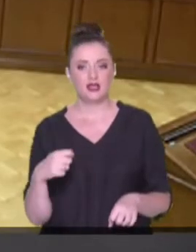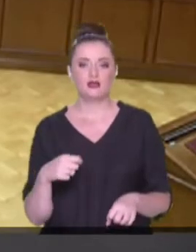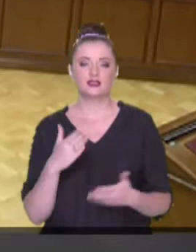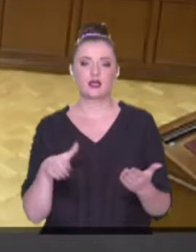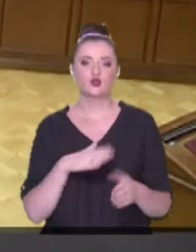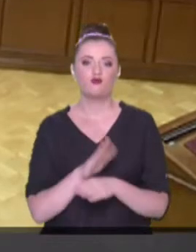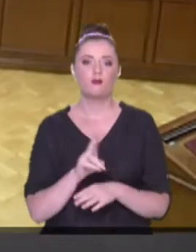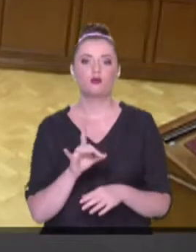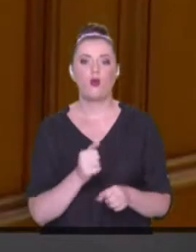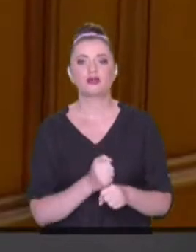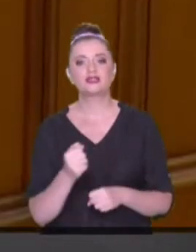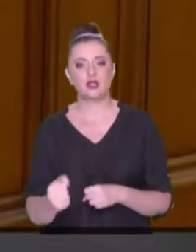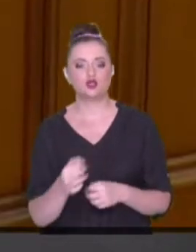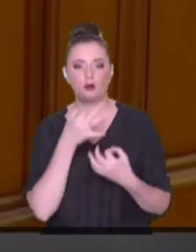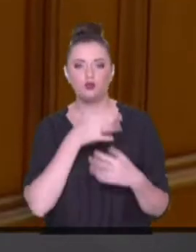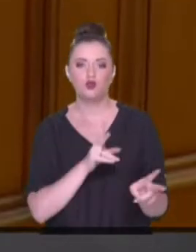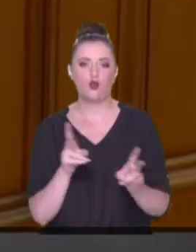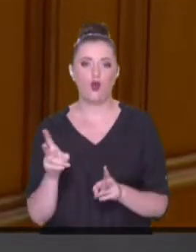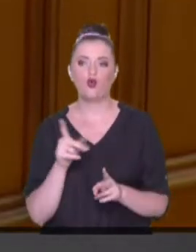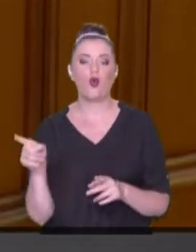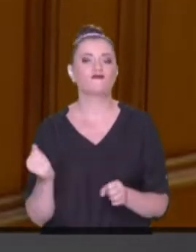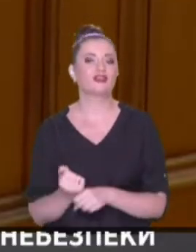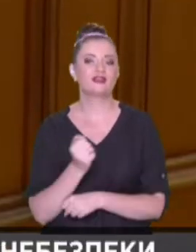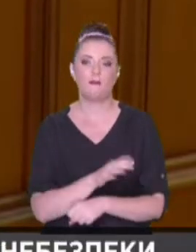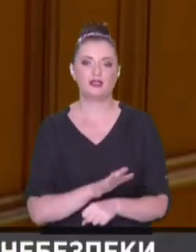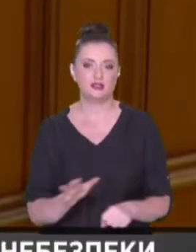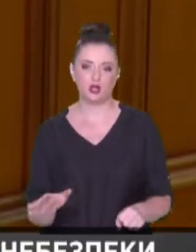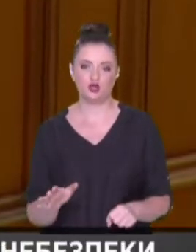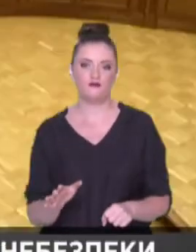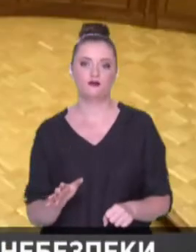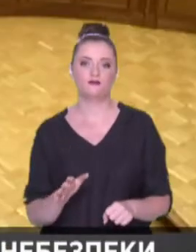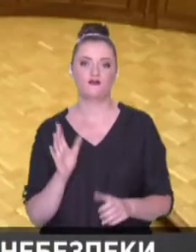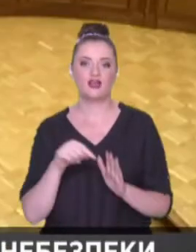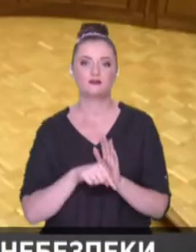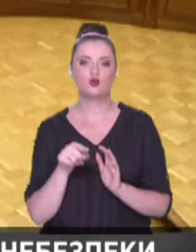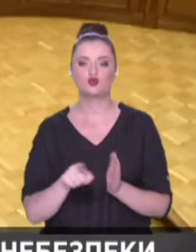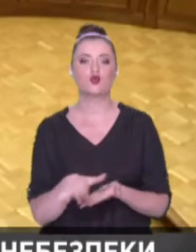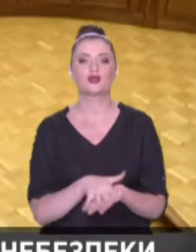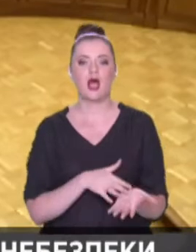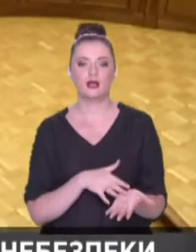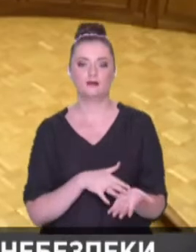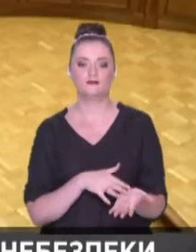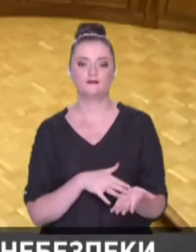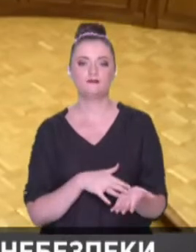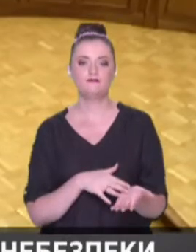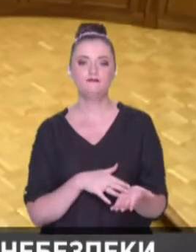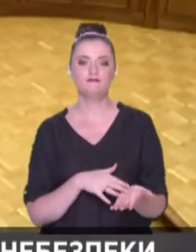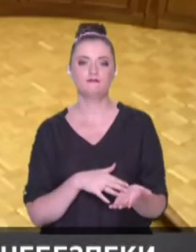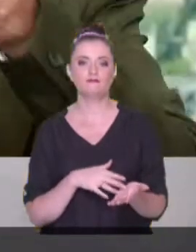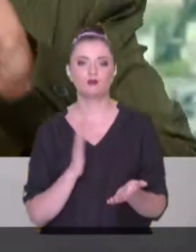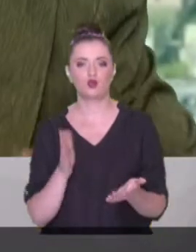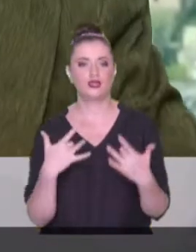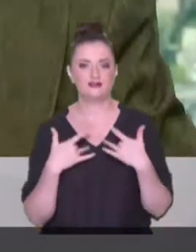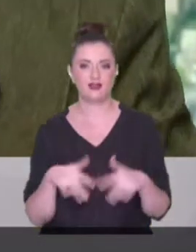укази про призначення будь-кого, кого б він там не призначив, в аспекті того, що далі воно тягне за собою звільнення.